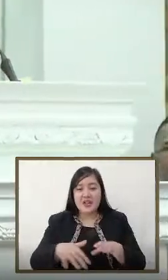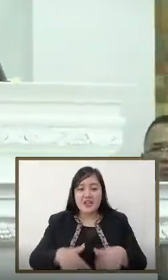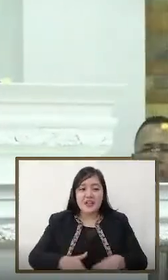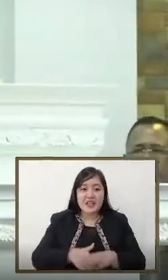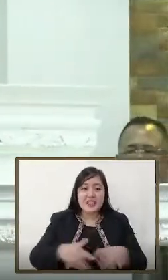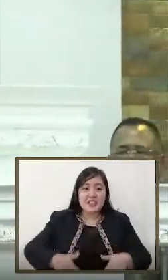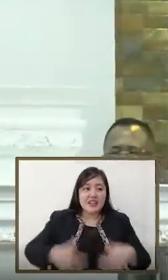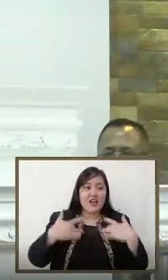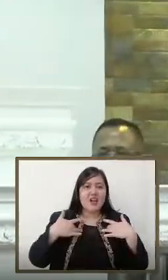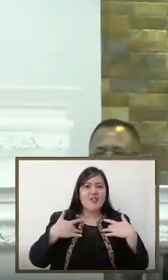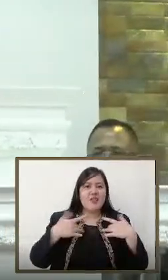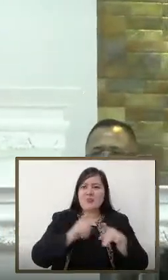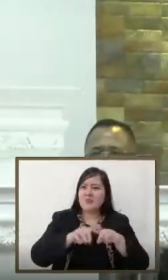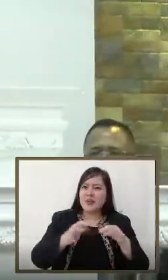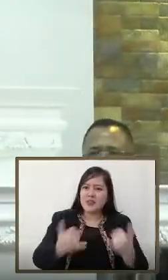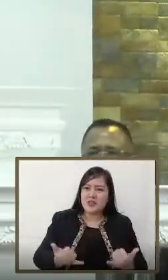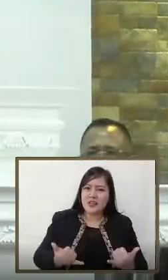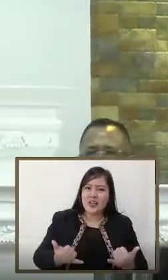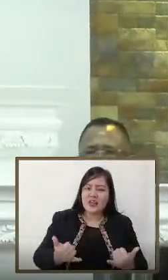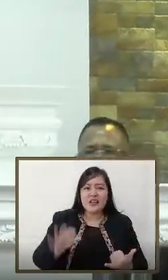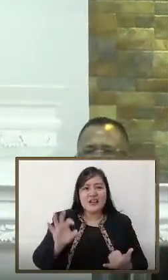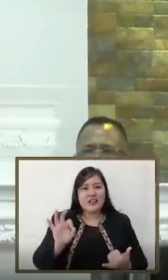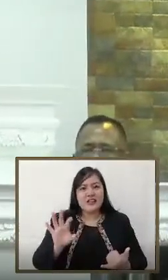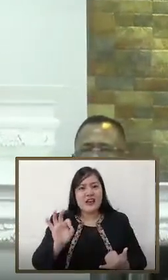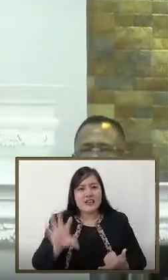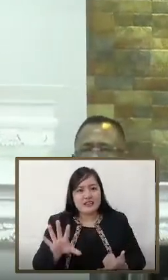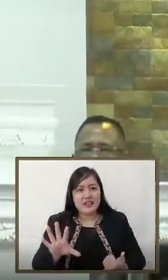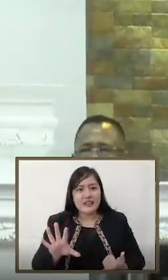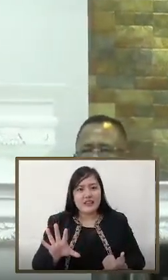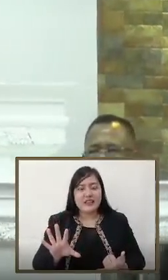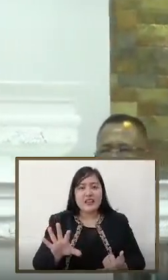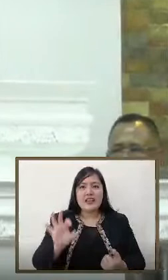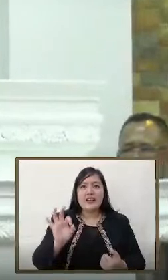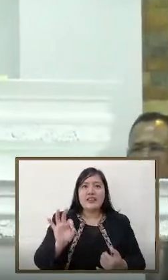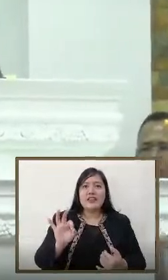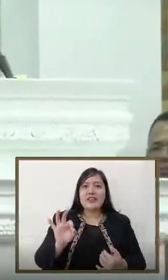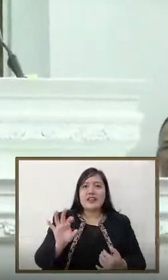patulog-tulog pa. Walang alam, walang preparation.